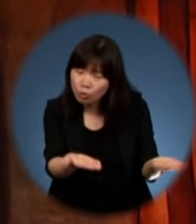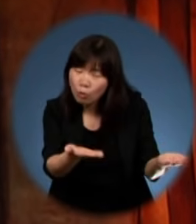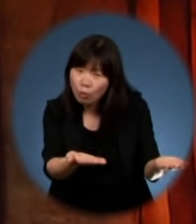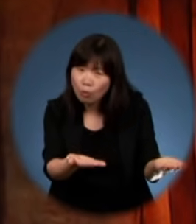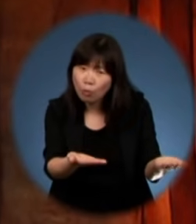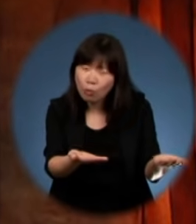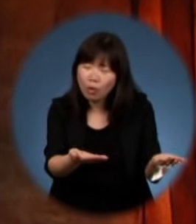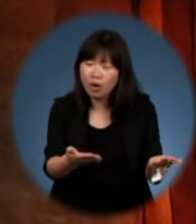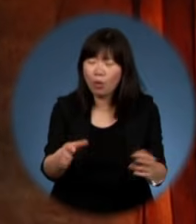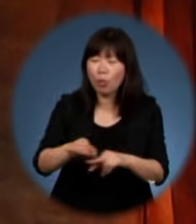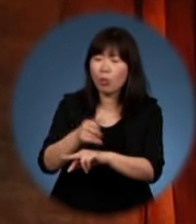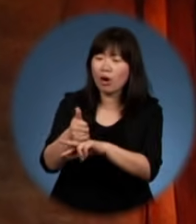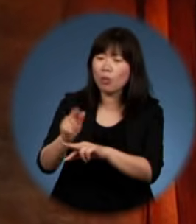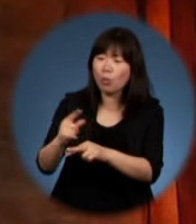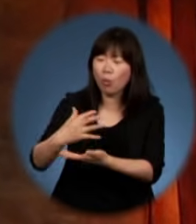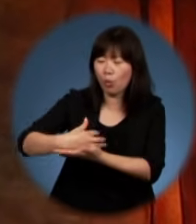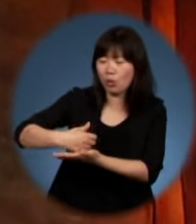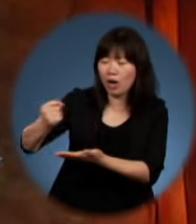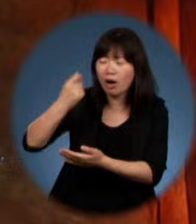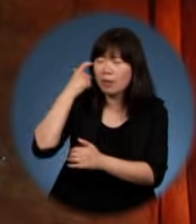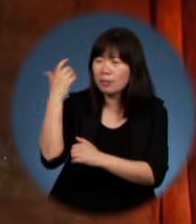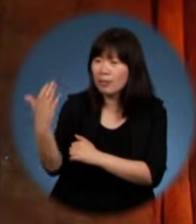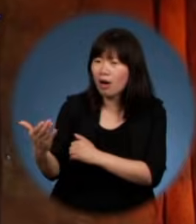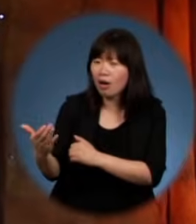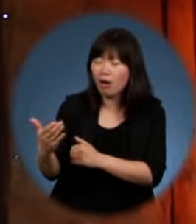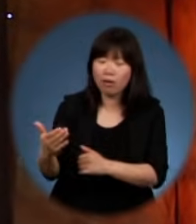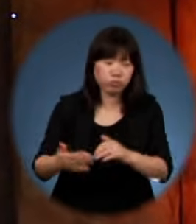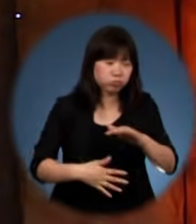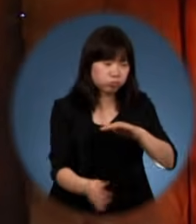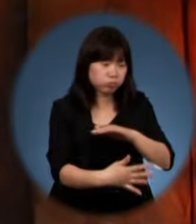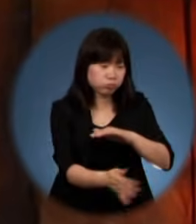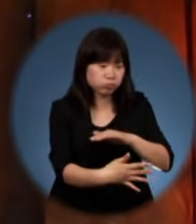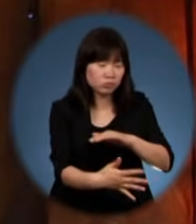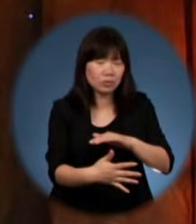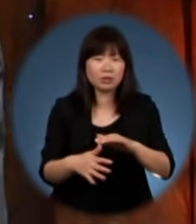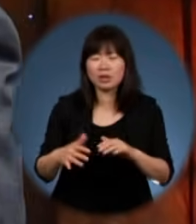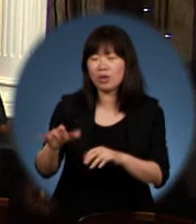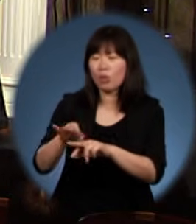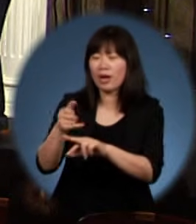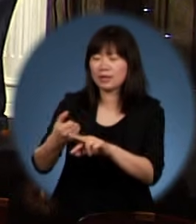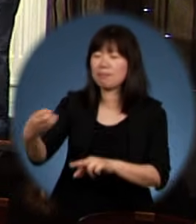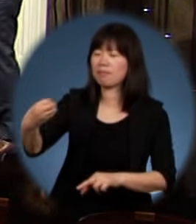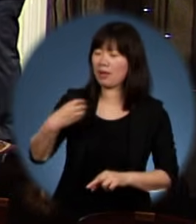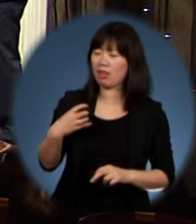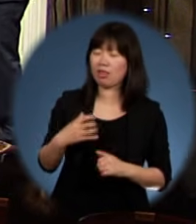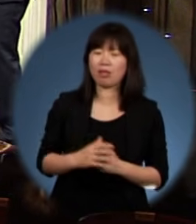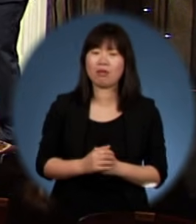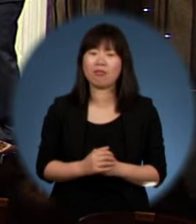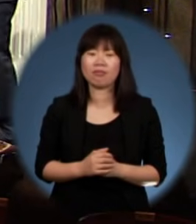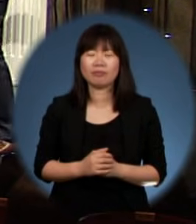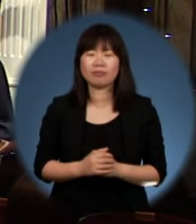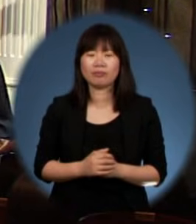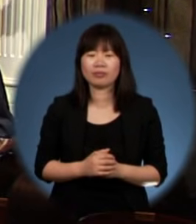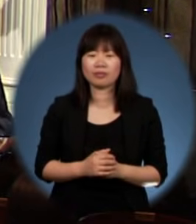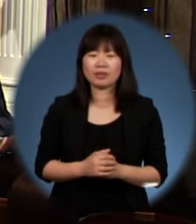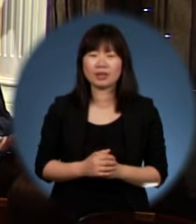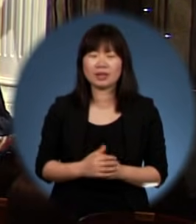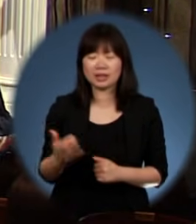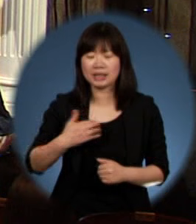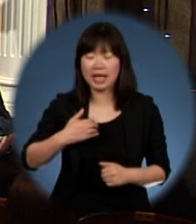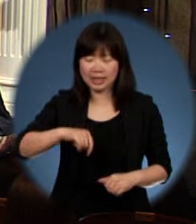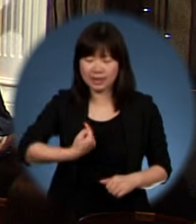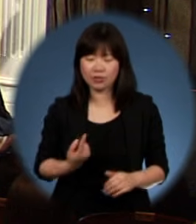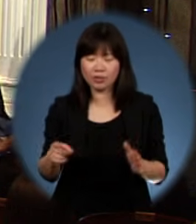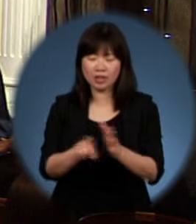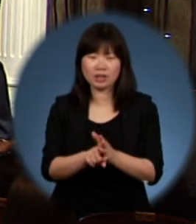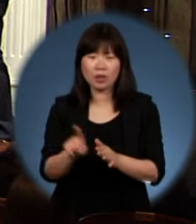그러면 전화는 뭘 챙길 것입니까 카즈 밖에 뭡니까 그랬더니 이렇게 해야 하죠 전화는 전화 자신을